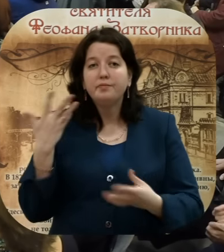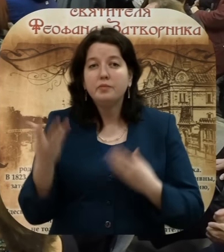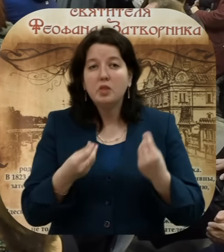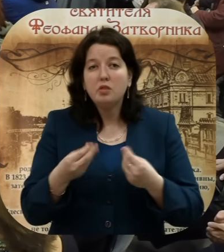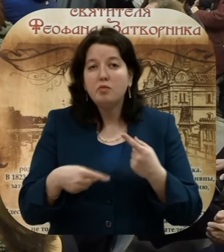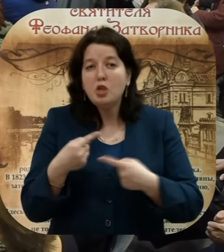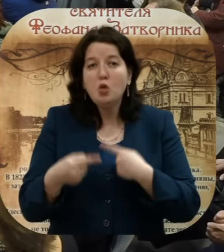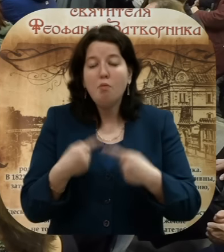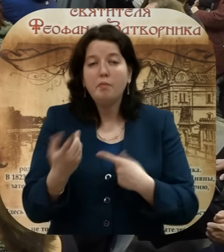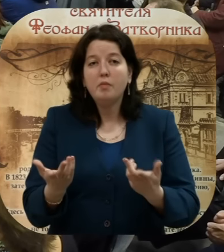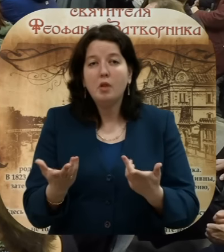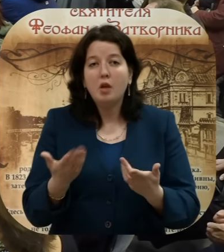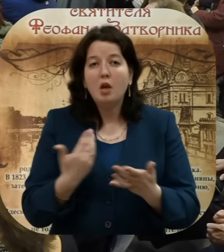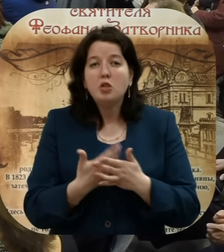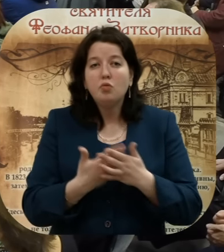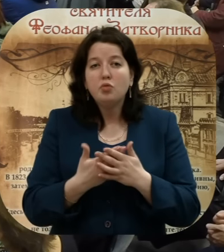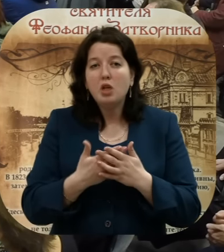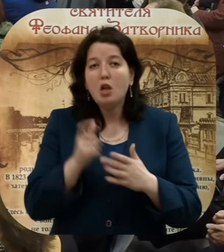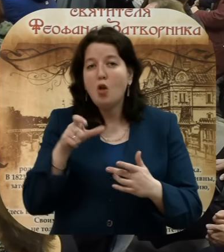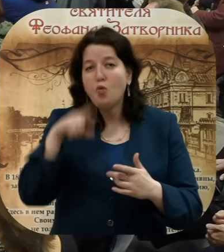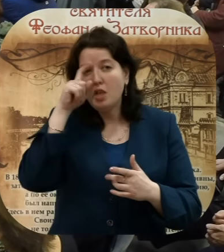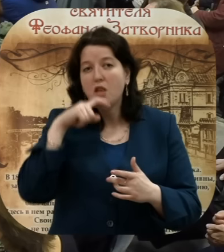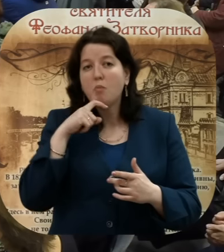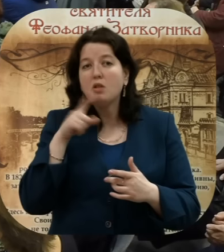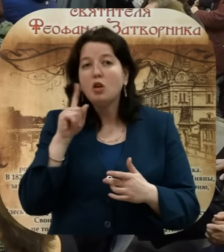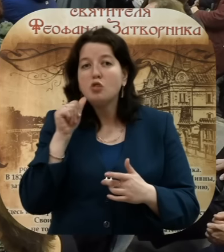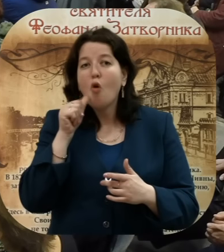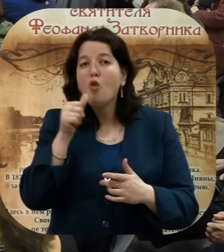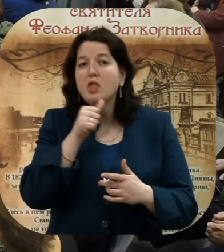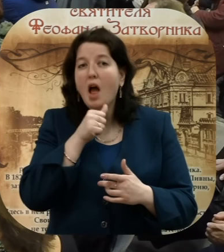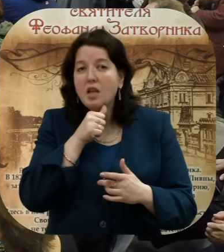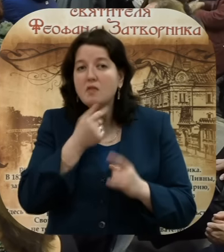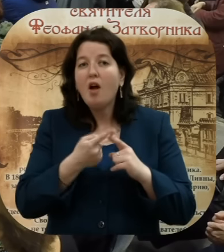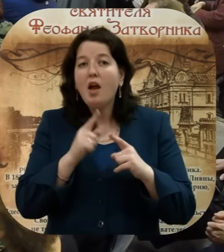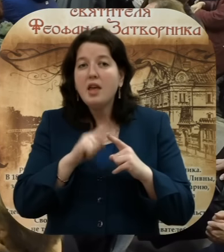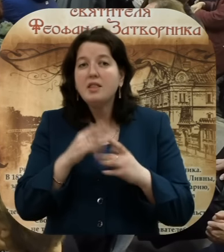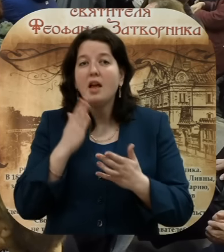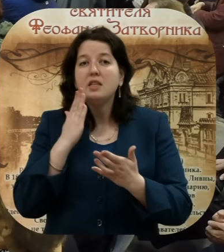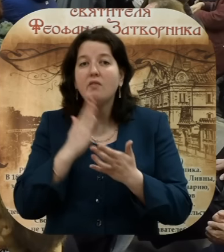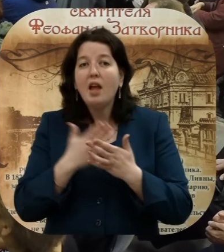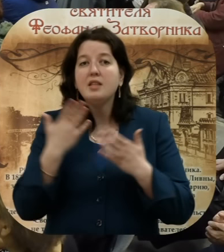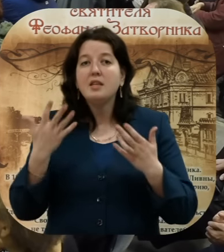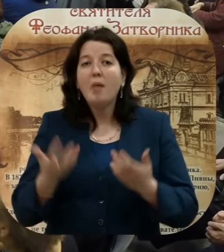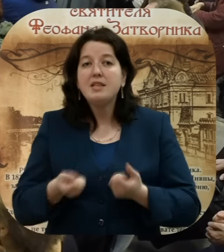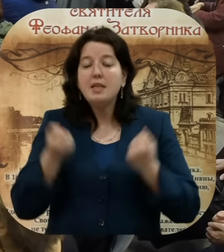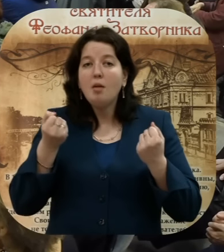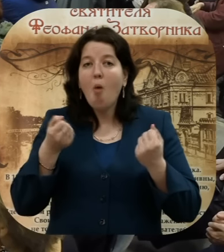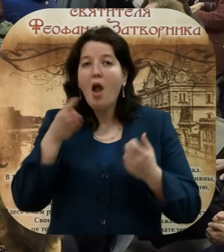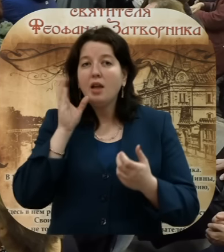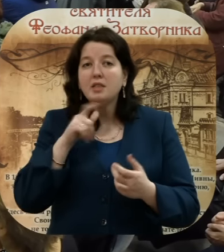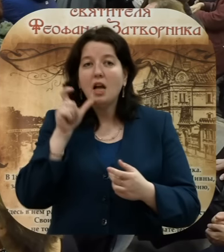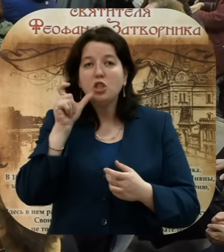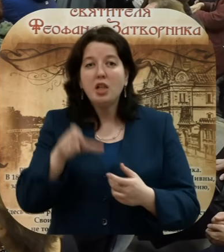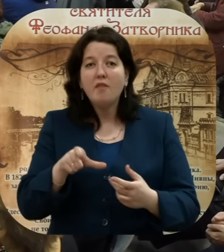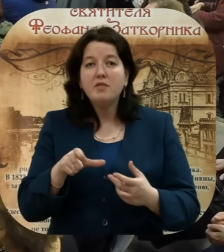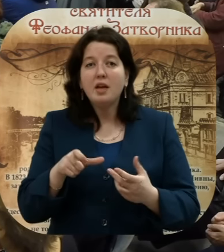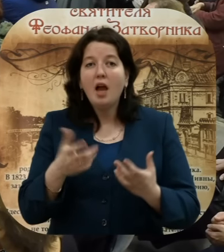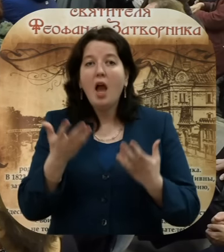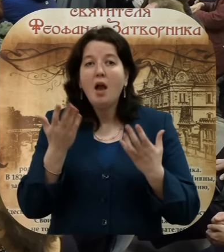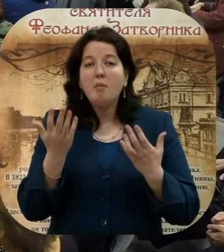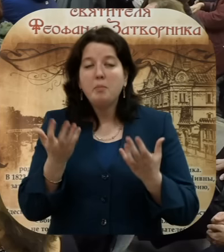действие. Неужели мы не понимаем, что таинство только тогда является спасительным, когда человек принимает его с